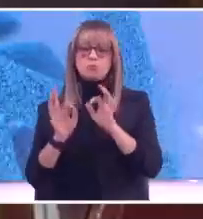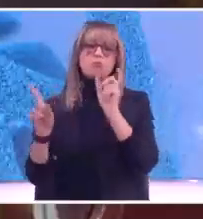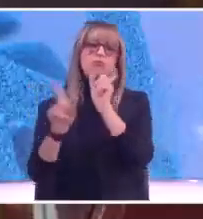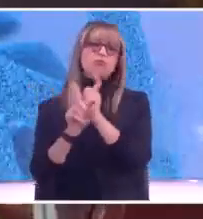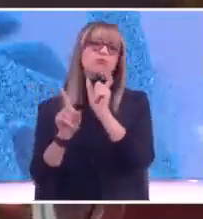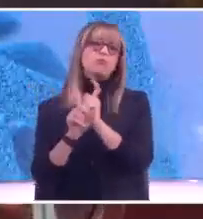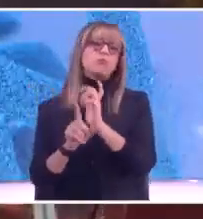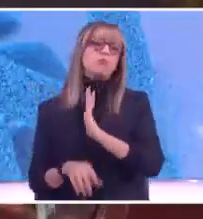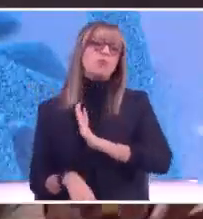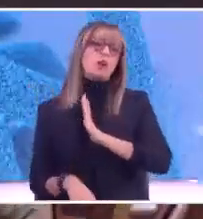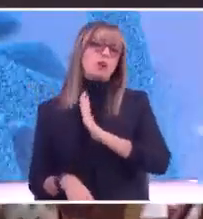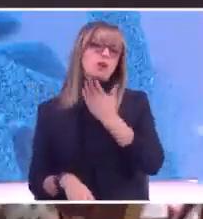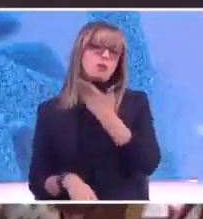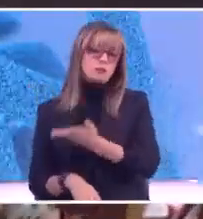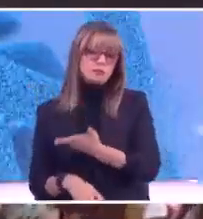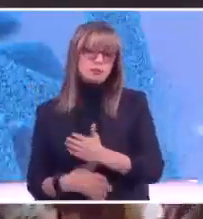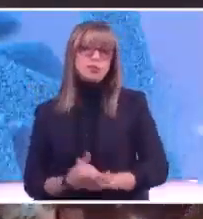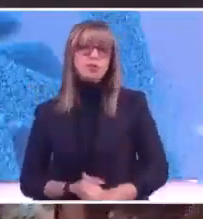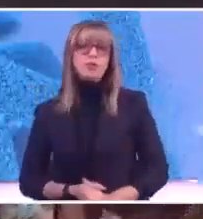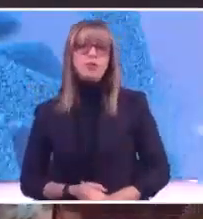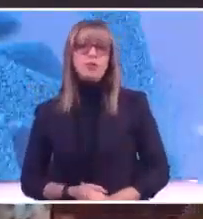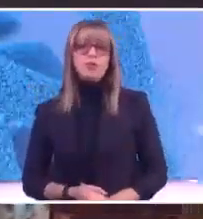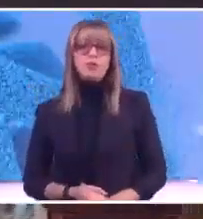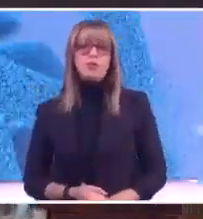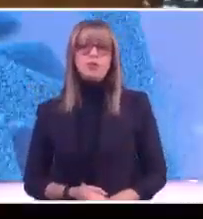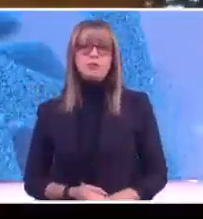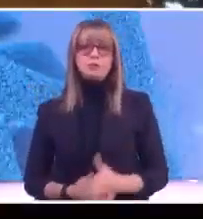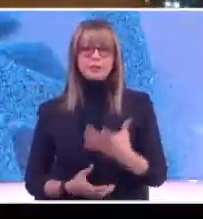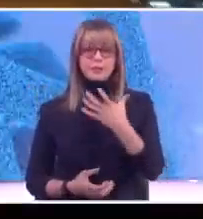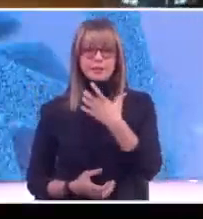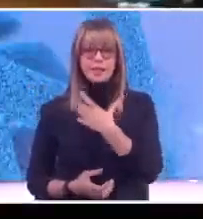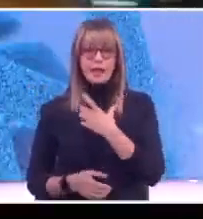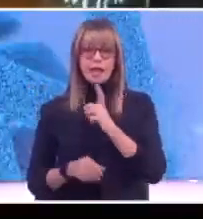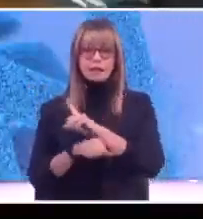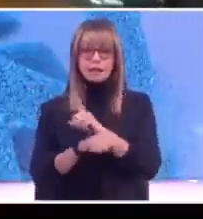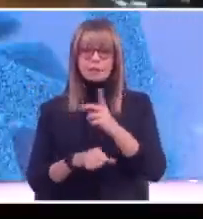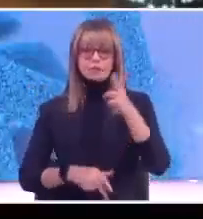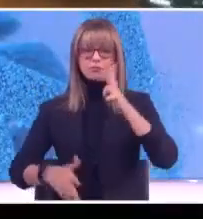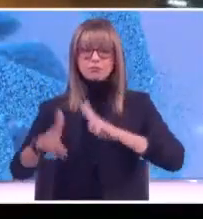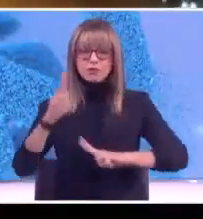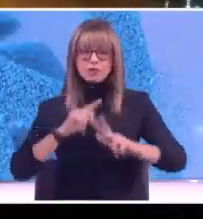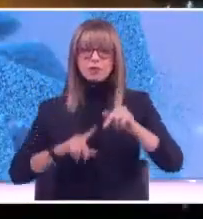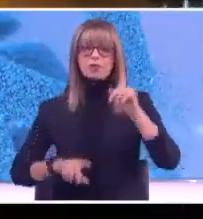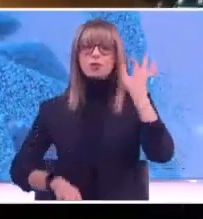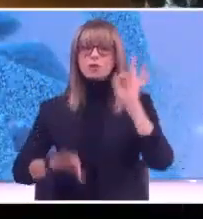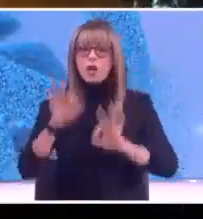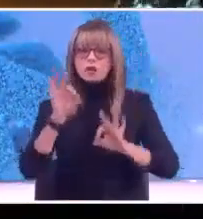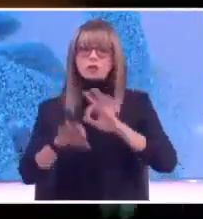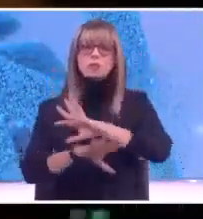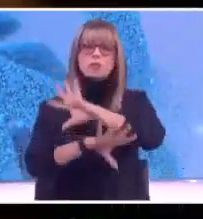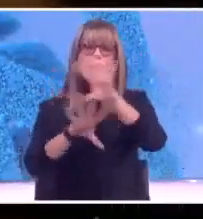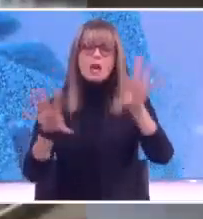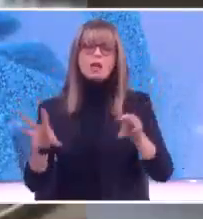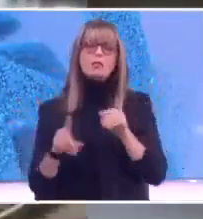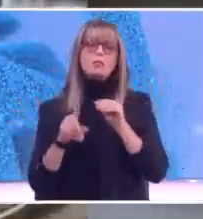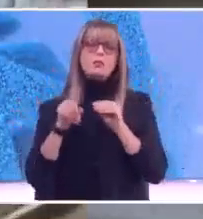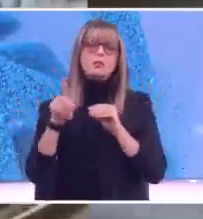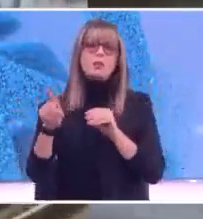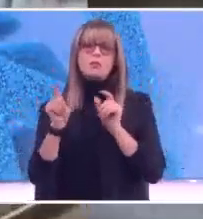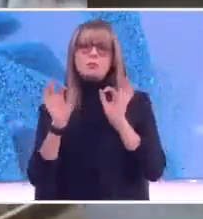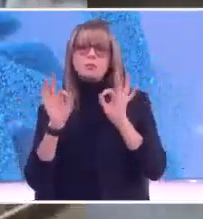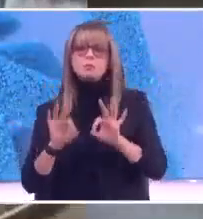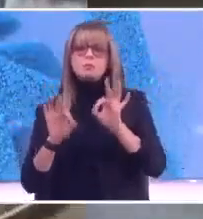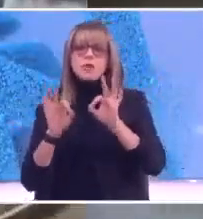savunucusu. Kendi döneminde kılık kıyafet denetimi ve irşat devriyeleri uygulamaları sıkı bir